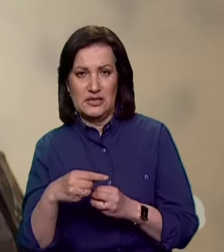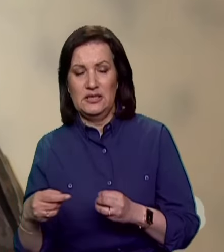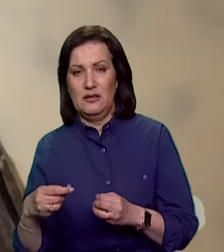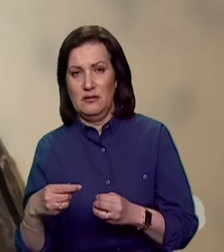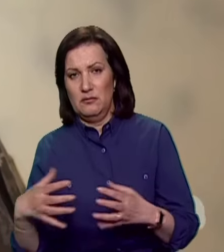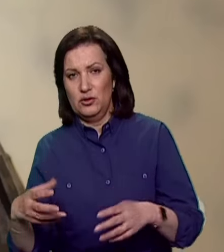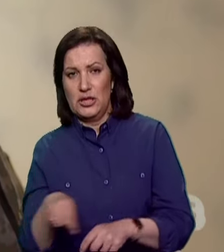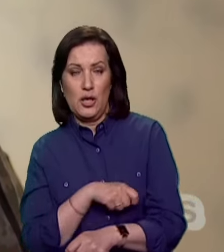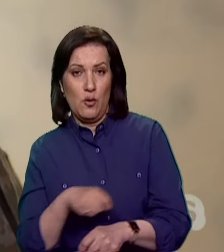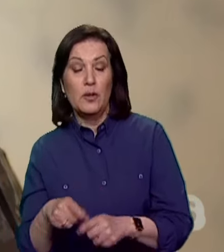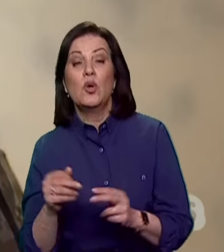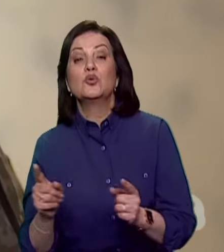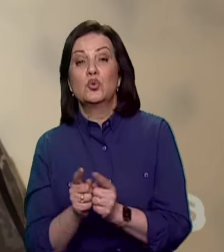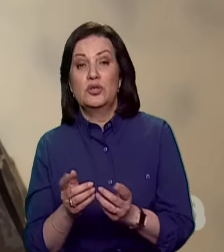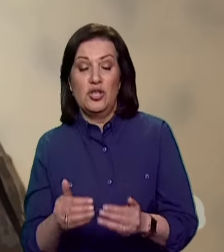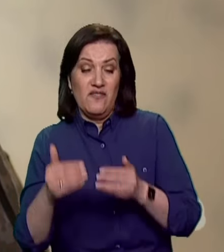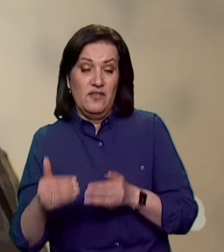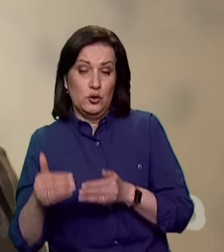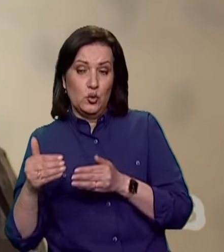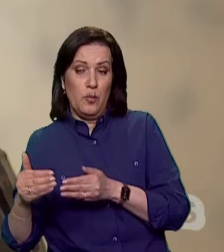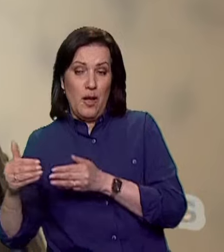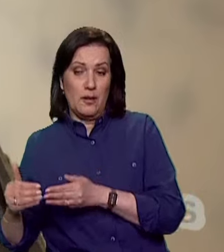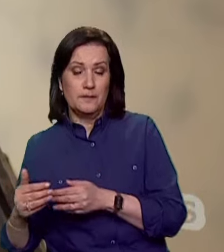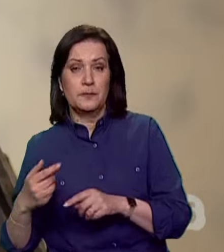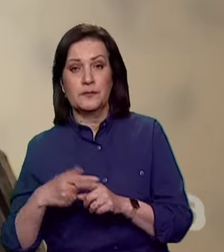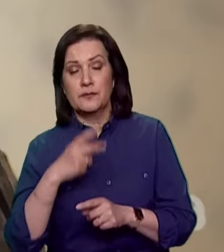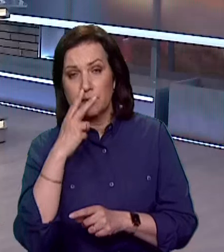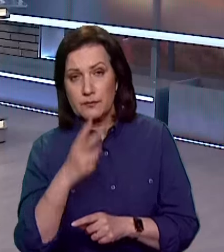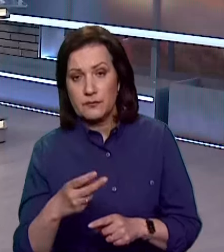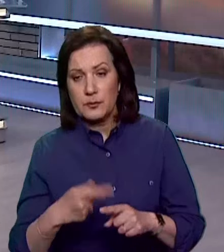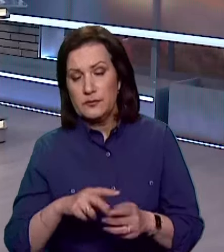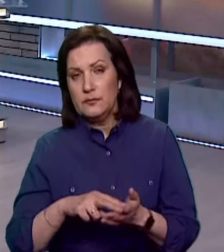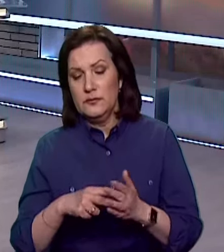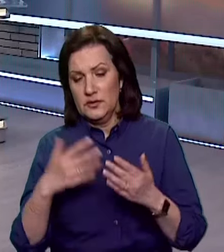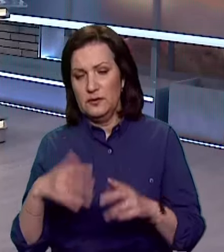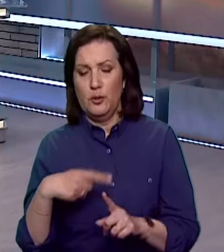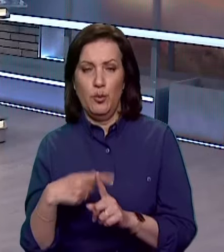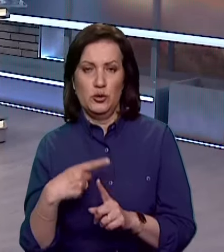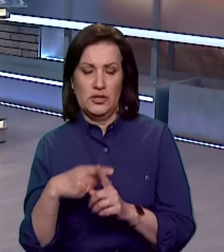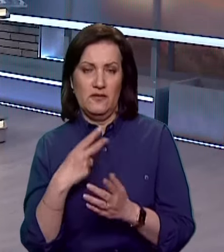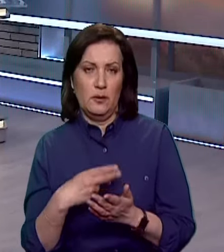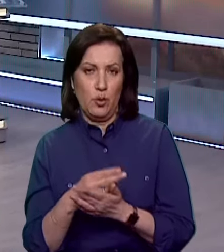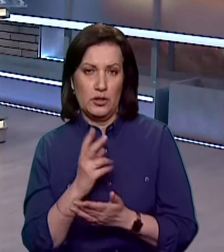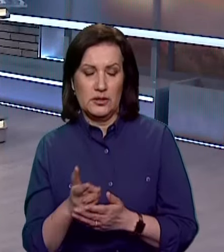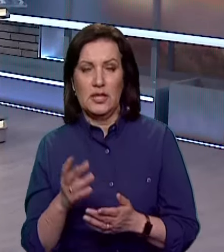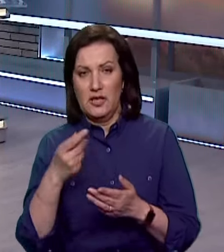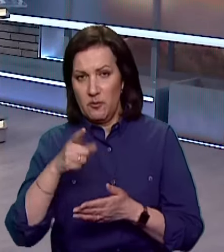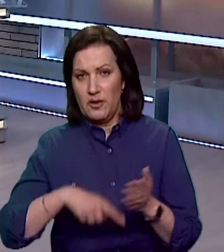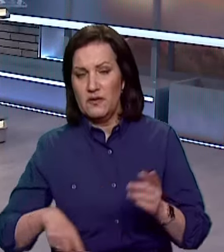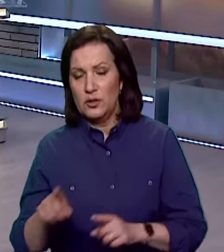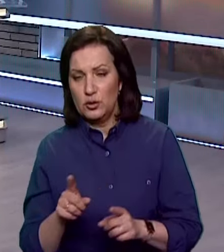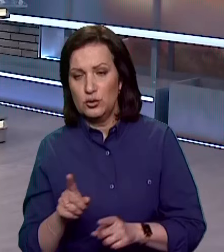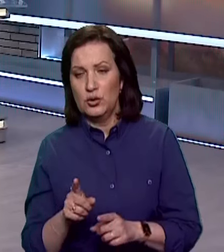далі кілометрів. Ну як зустрічали? Відступали від них. Тобто ми бачимо в цьому плані вже позитивний показник і впевнені,